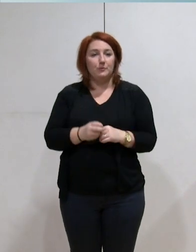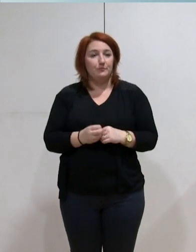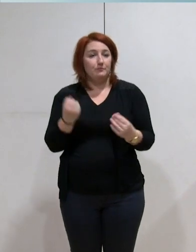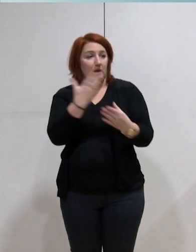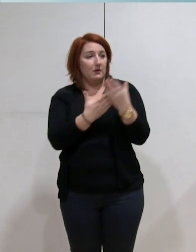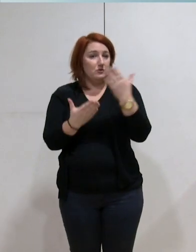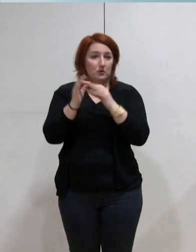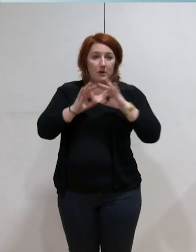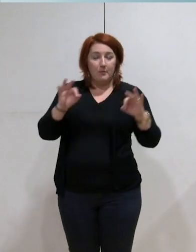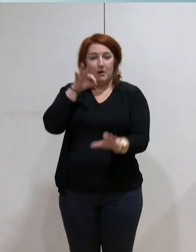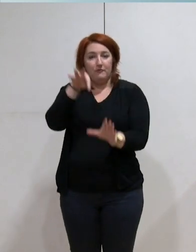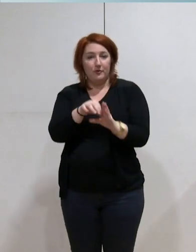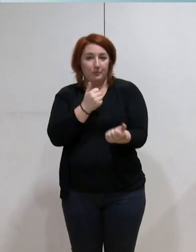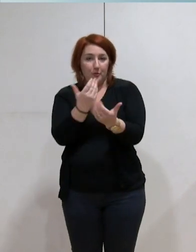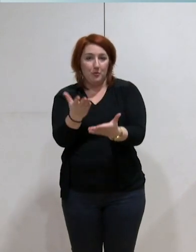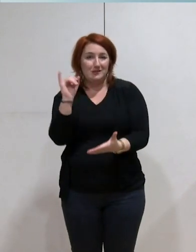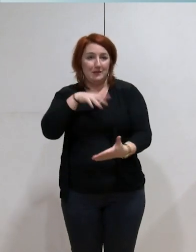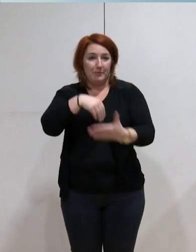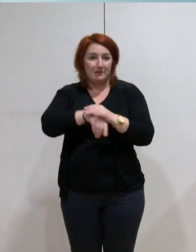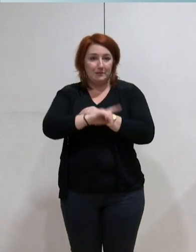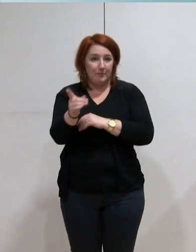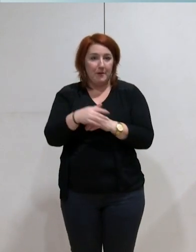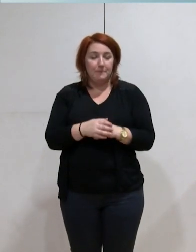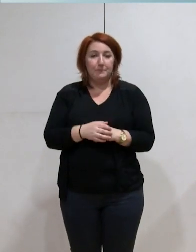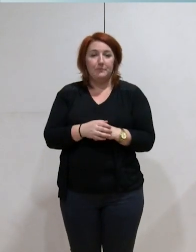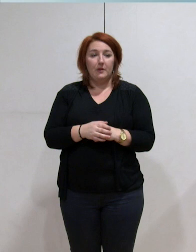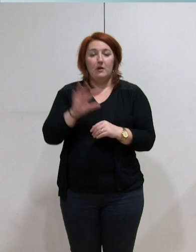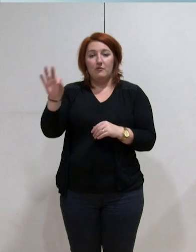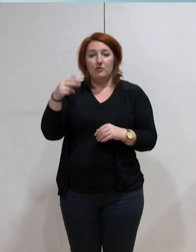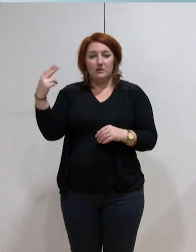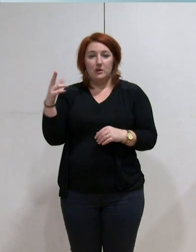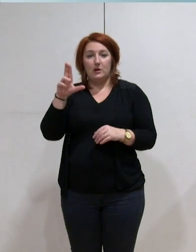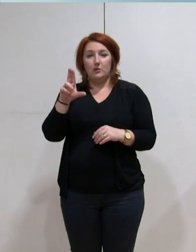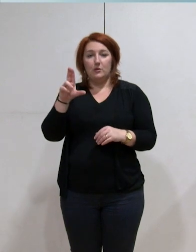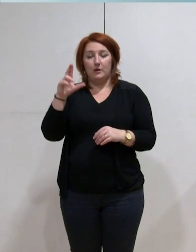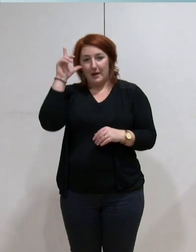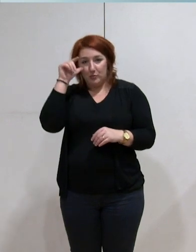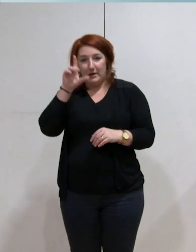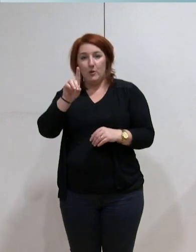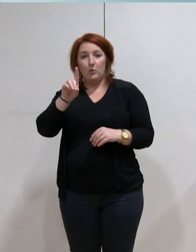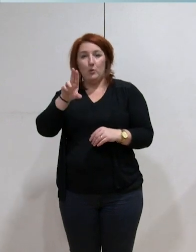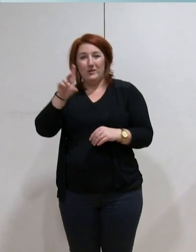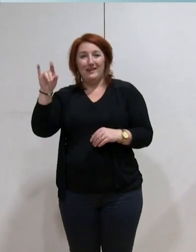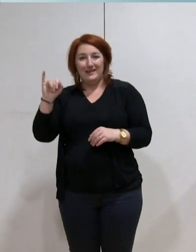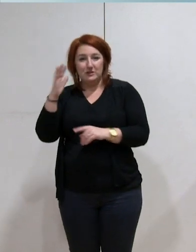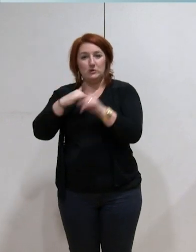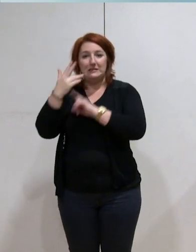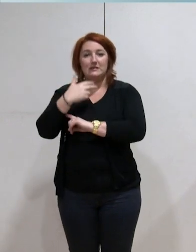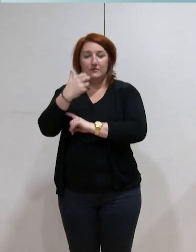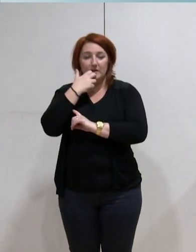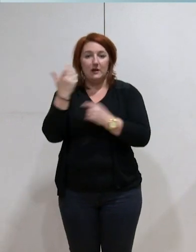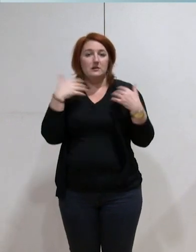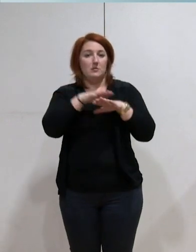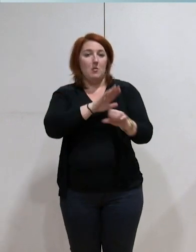d'intervention jamais au voix qui ne prend pas part au vote Front national les républicains udi société civile le